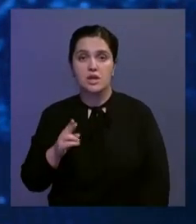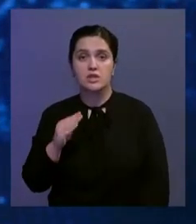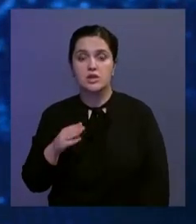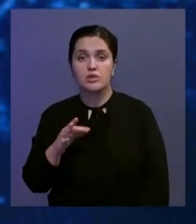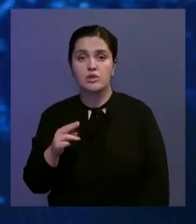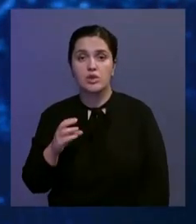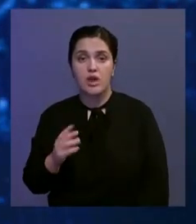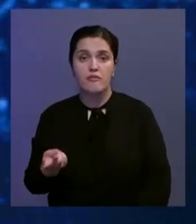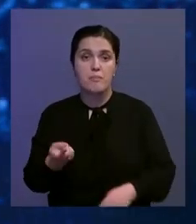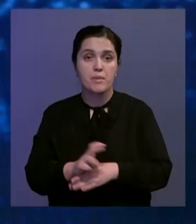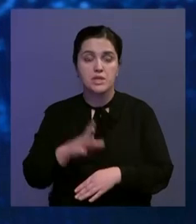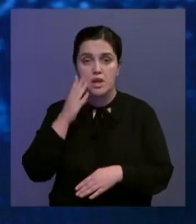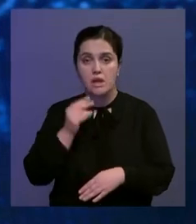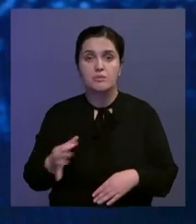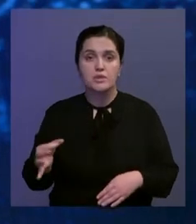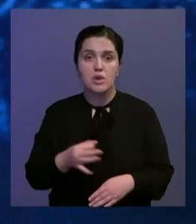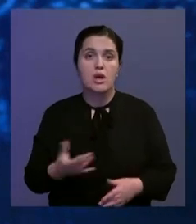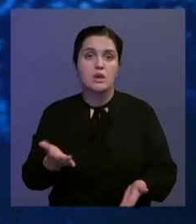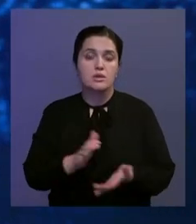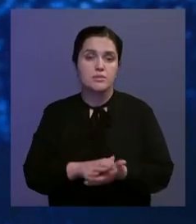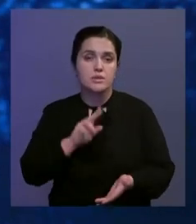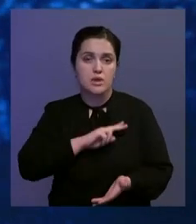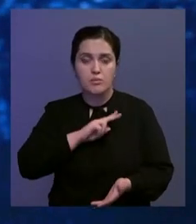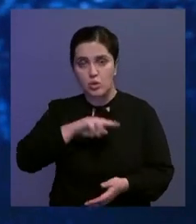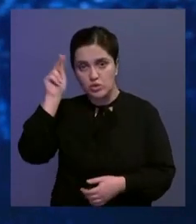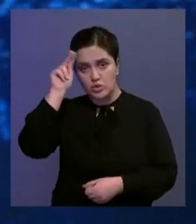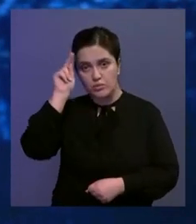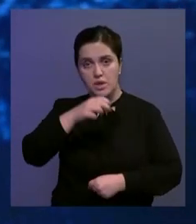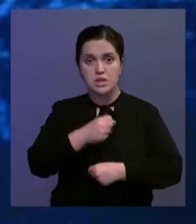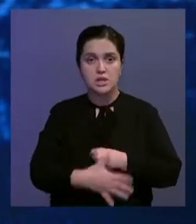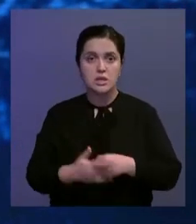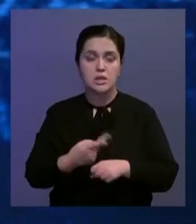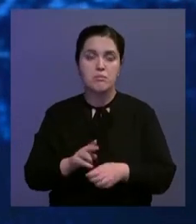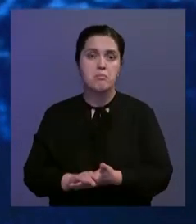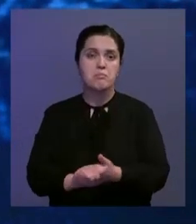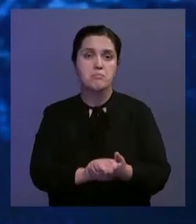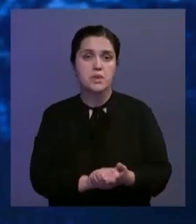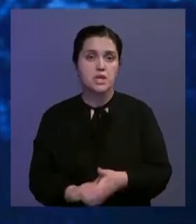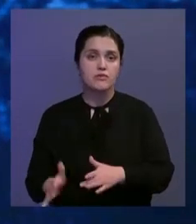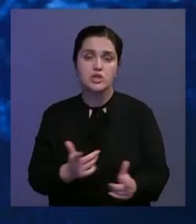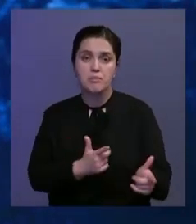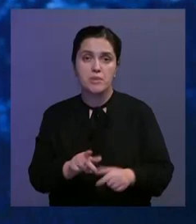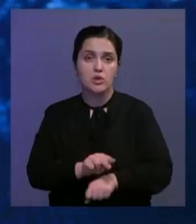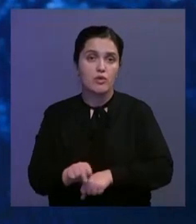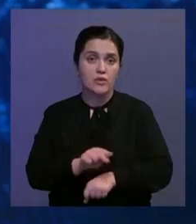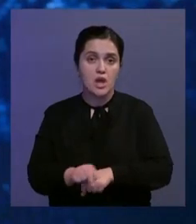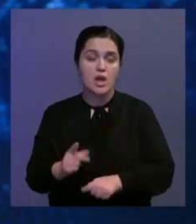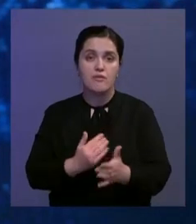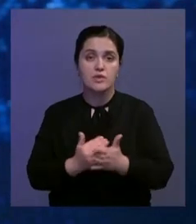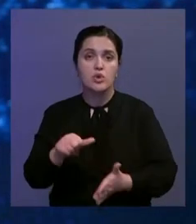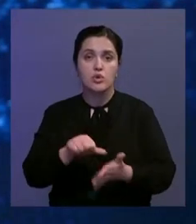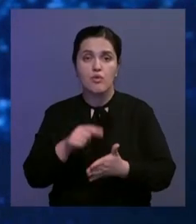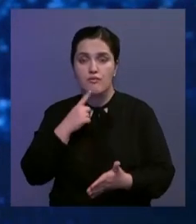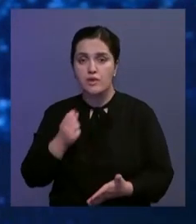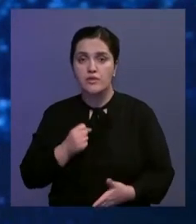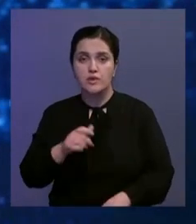главнокомандующий. Сегодня Касым-Жомарт Токаев посетил Алматинскую область, где ознакомился с работой учебного центра миротворческой подготовки,